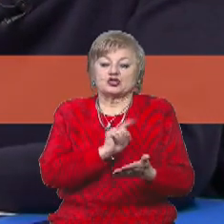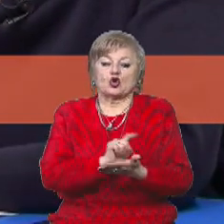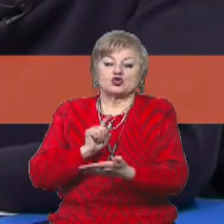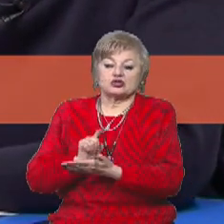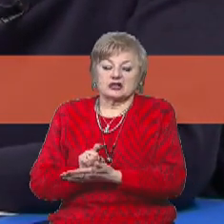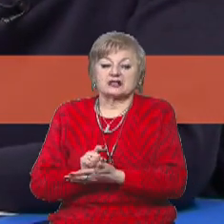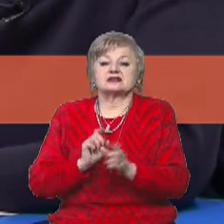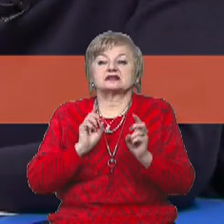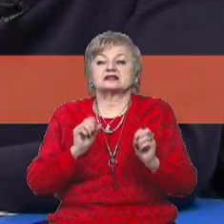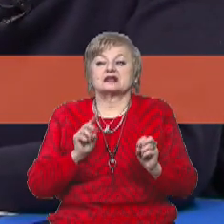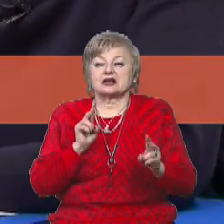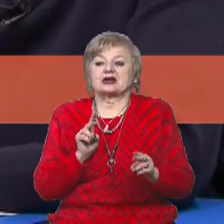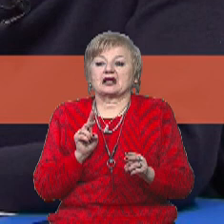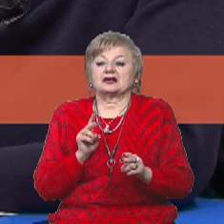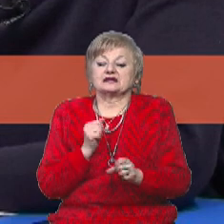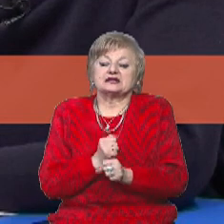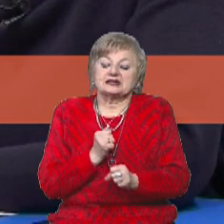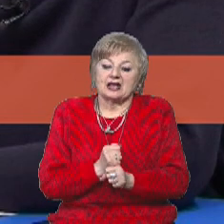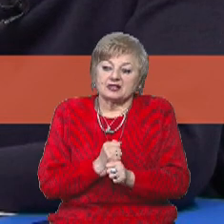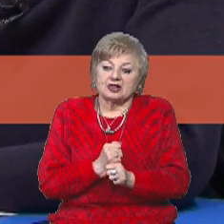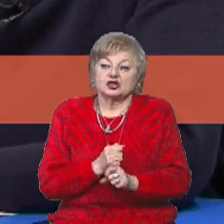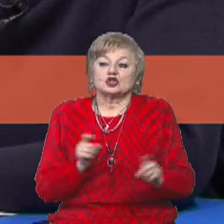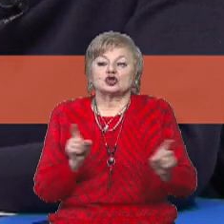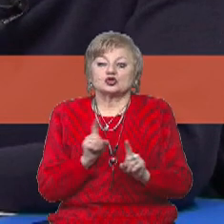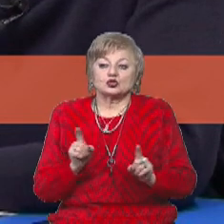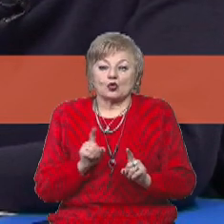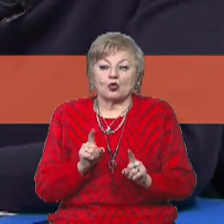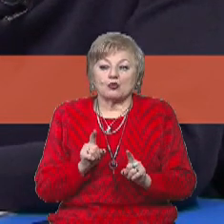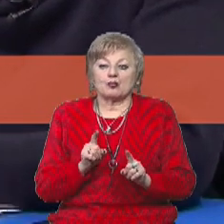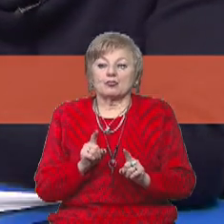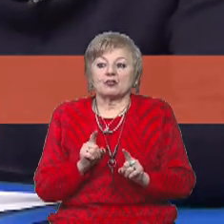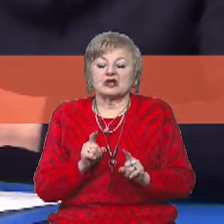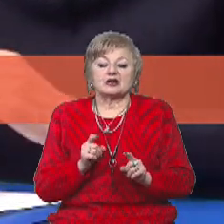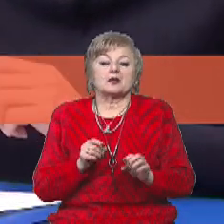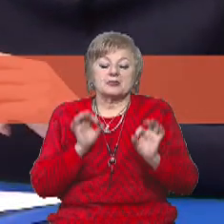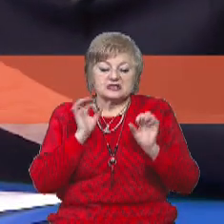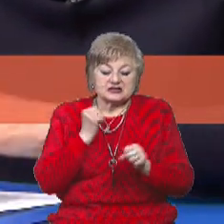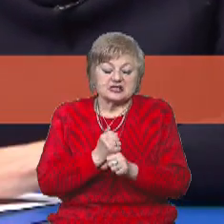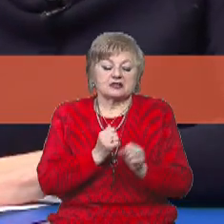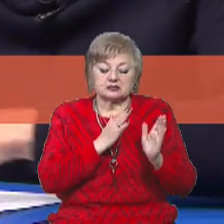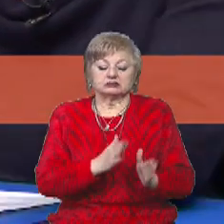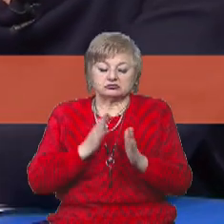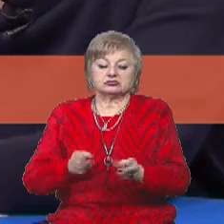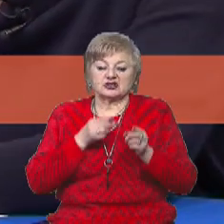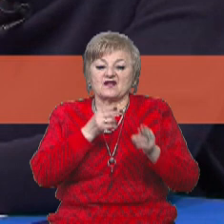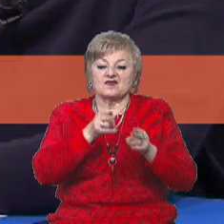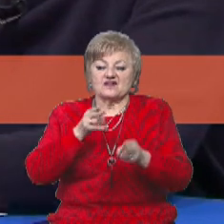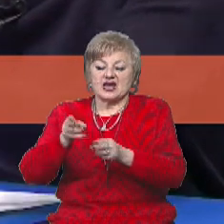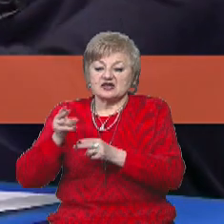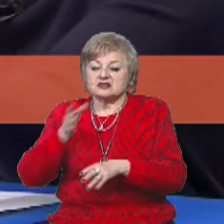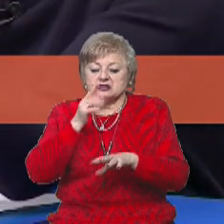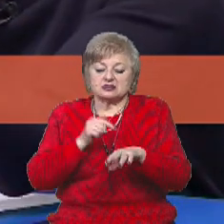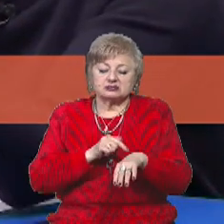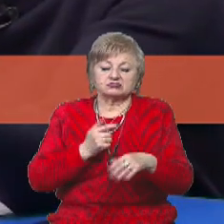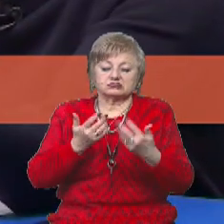як випробувати, як зробити, щоб була системні виїзди. Регламент розписати